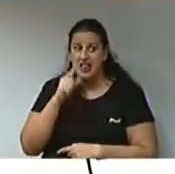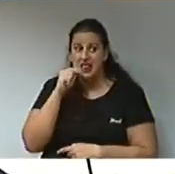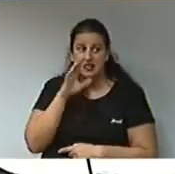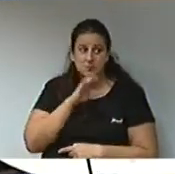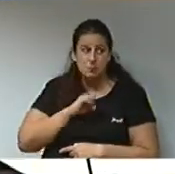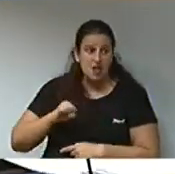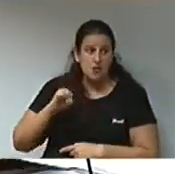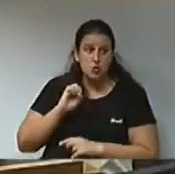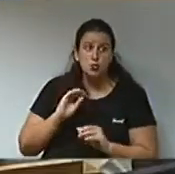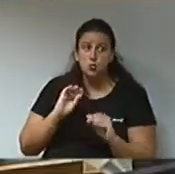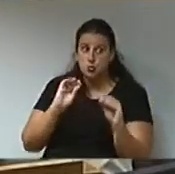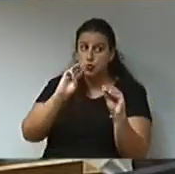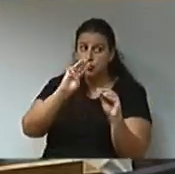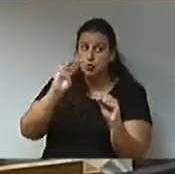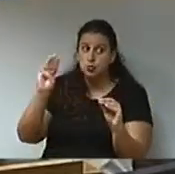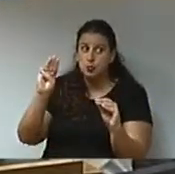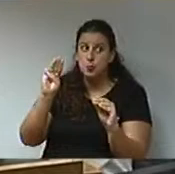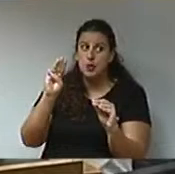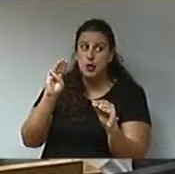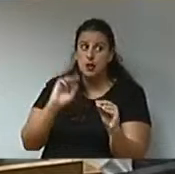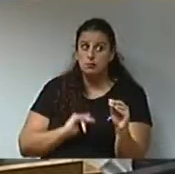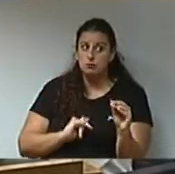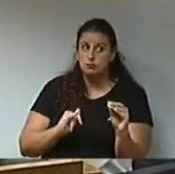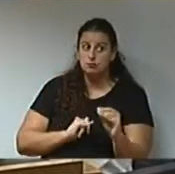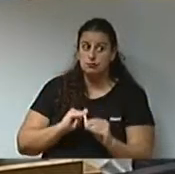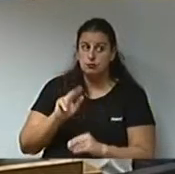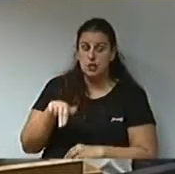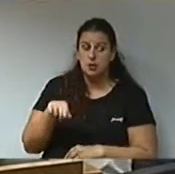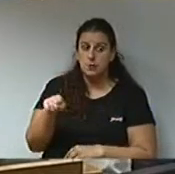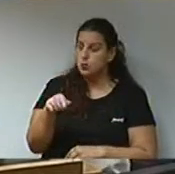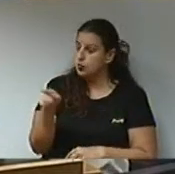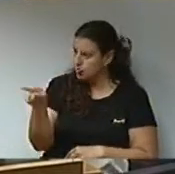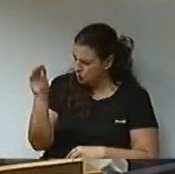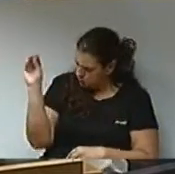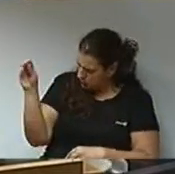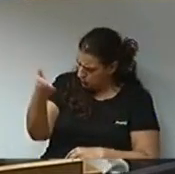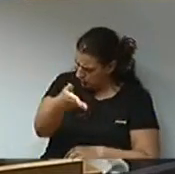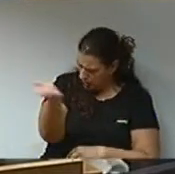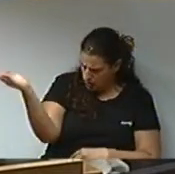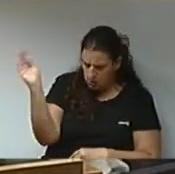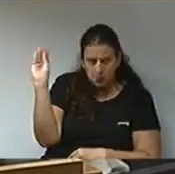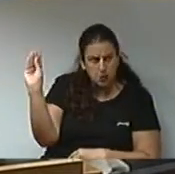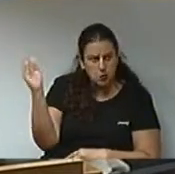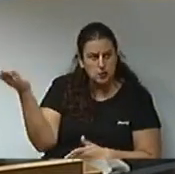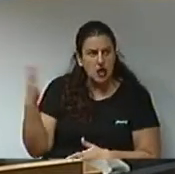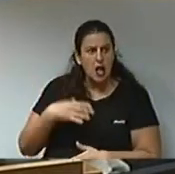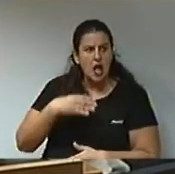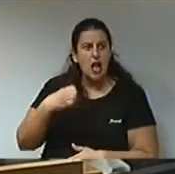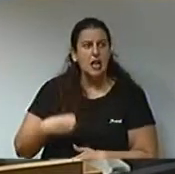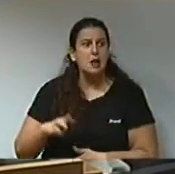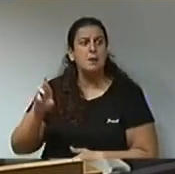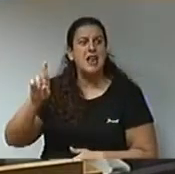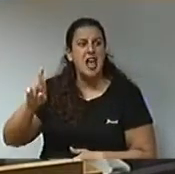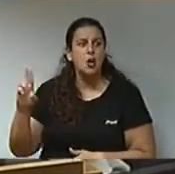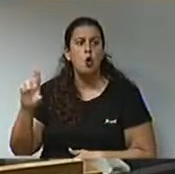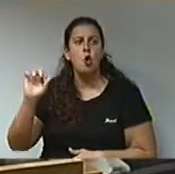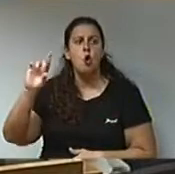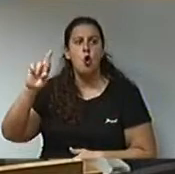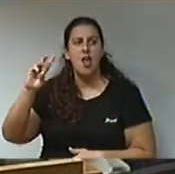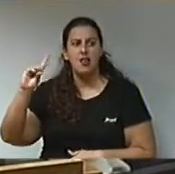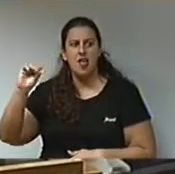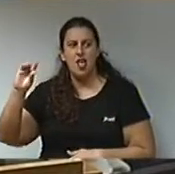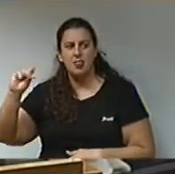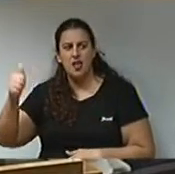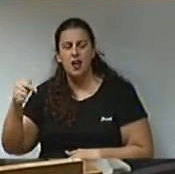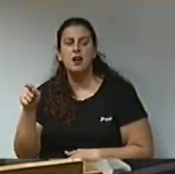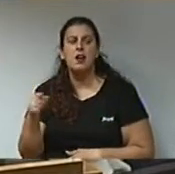són del seu mateix partit, pues pregunta'ls a ells. Pregúnte-li a l'alcalde Pilar de la Rada, pregúnte-li